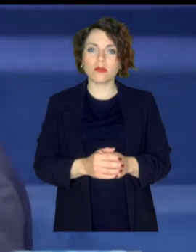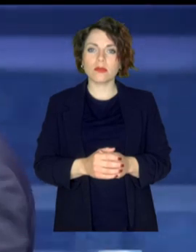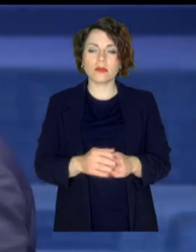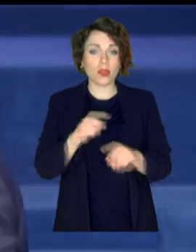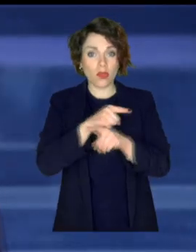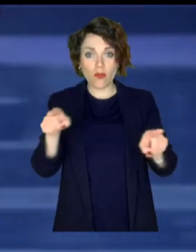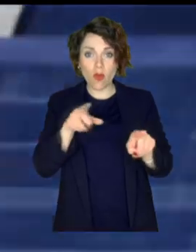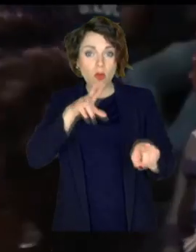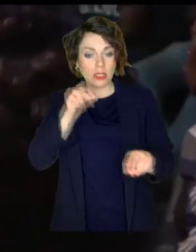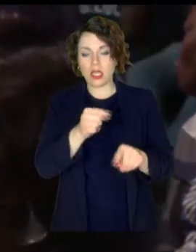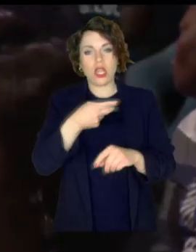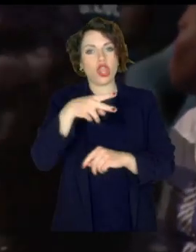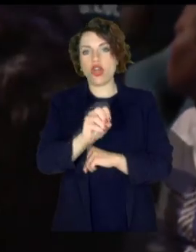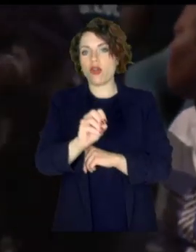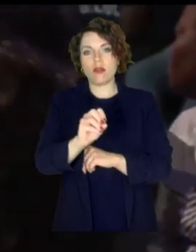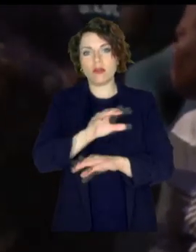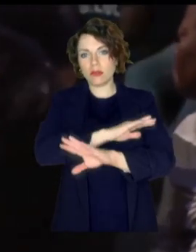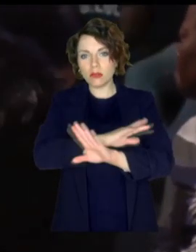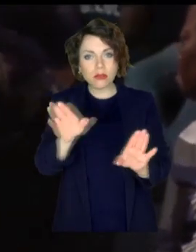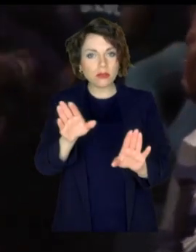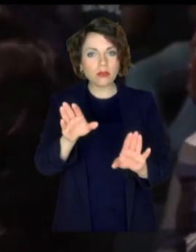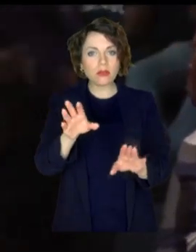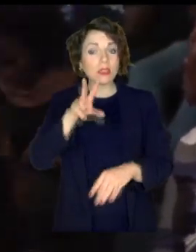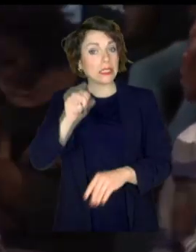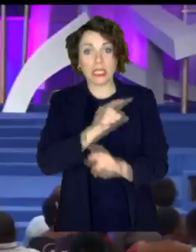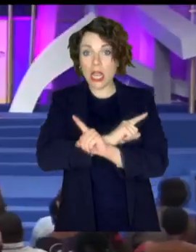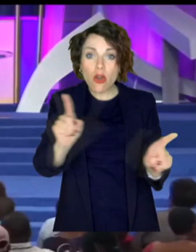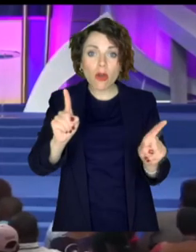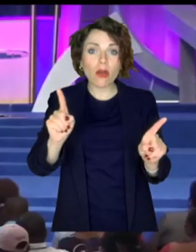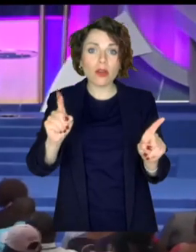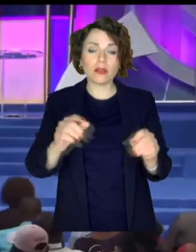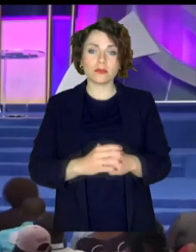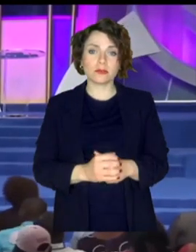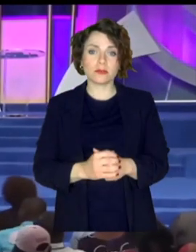Dite no. No, no, no, no, no, no. Dite no!